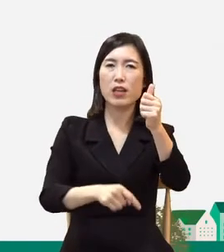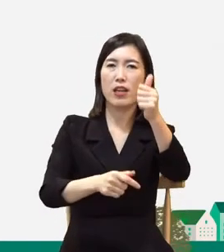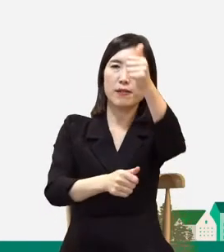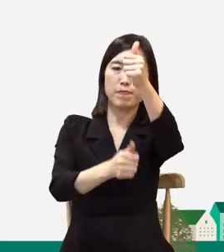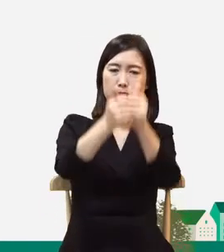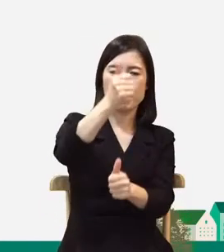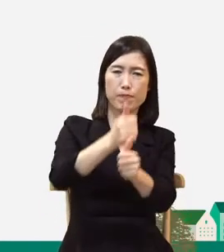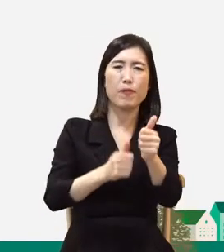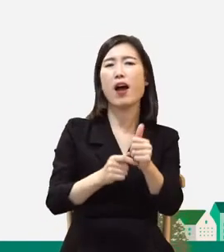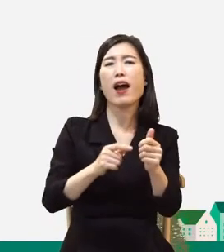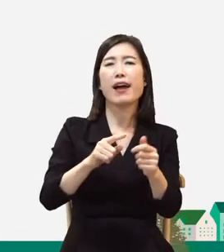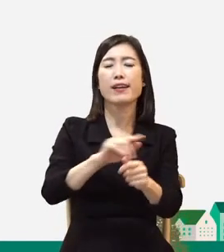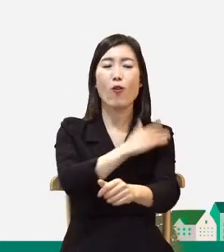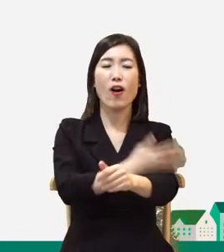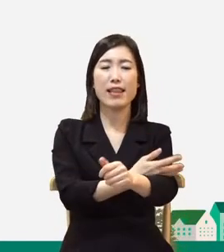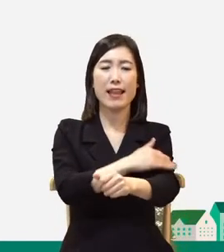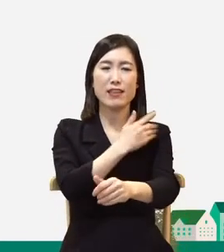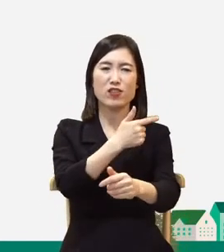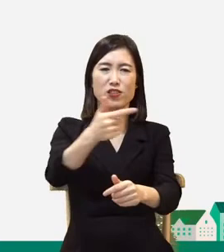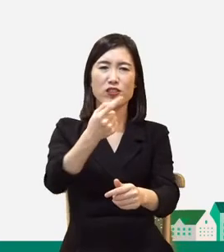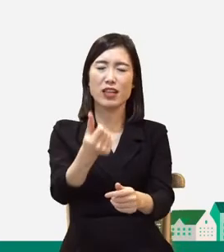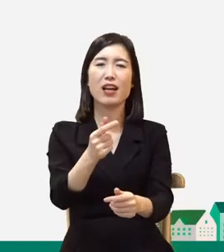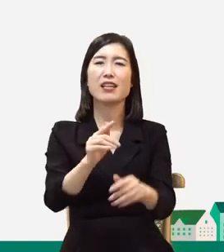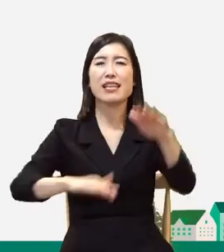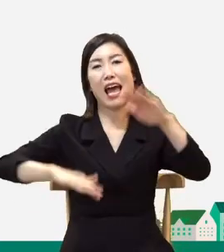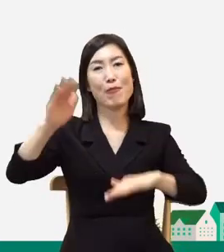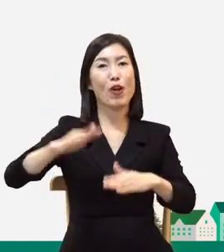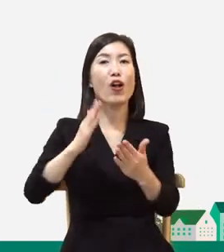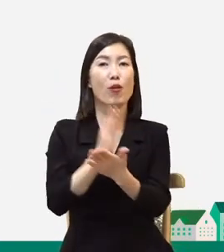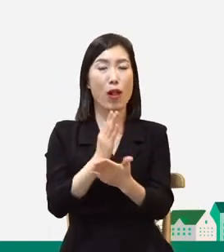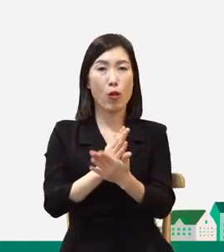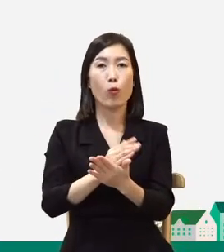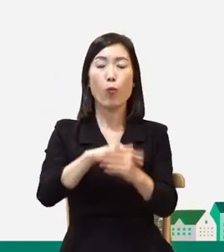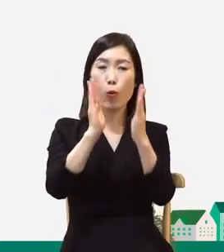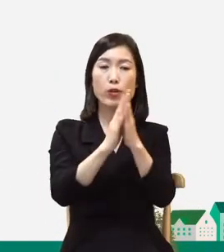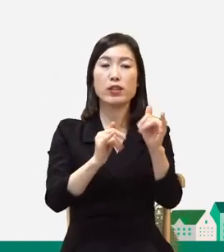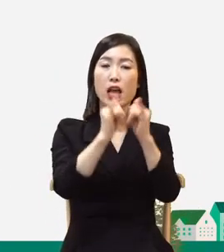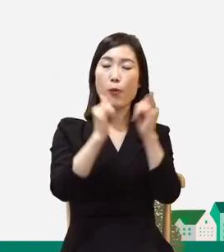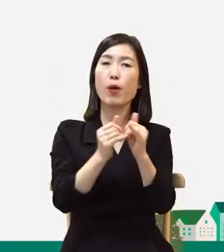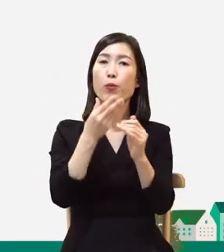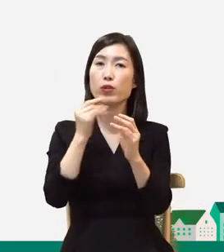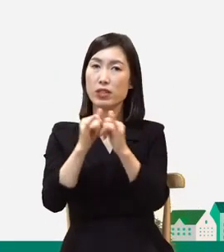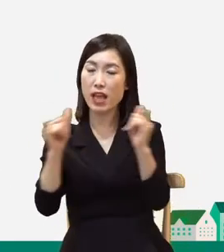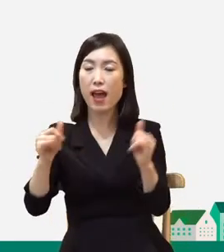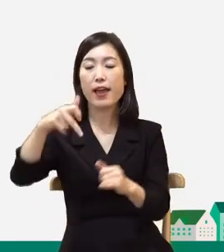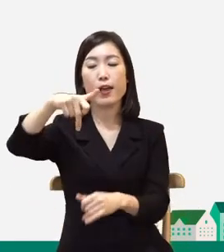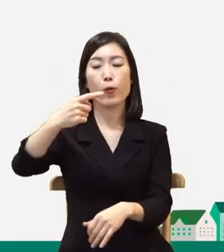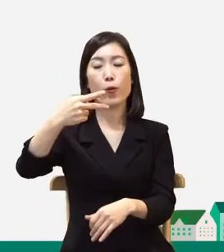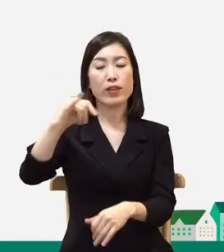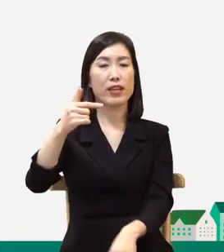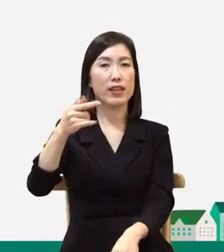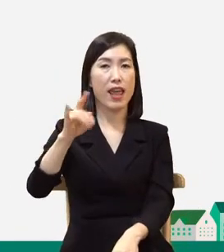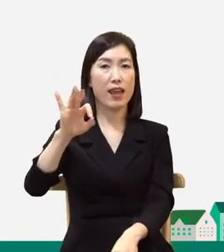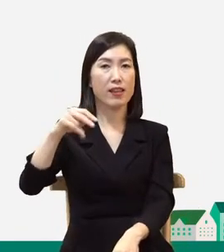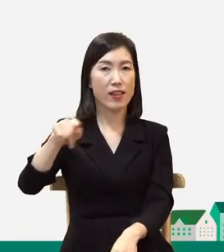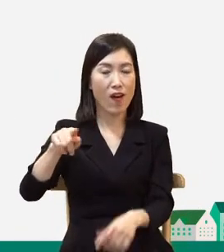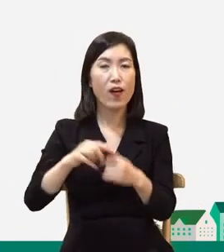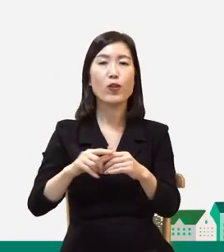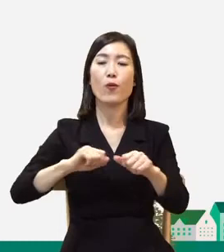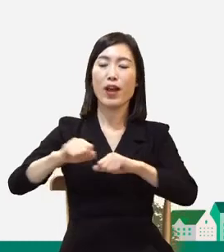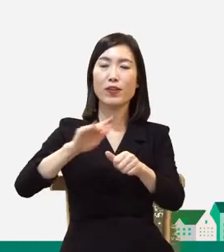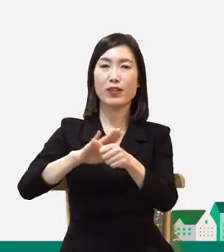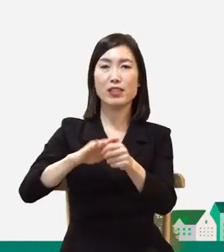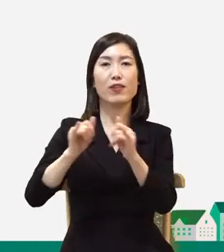가지고 있는 역할이 있는 거고, 입주민을 지원하는 지원자들은 활동지원사의 역할이 있고, 코디네이터가 가지고 있는 역할이 있고,